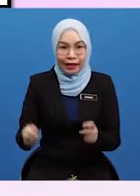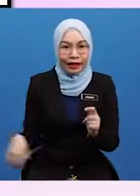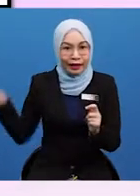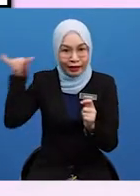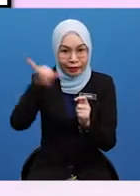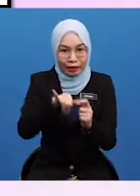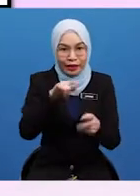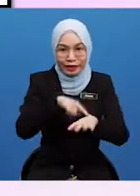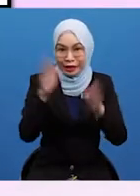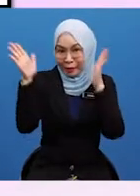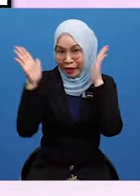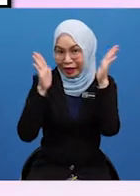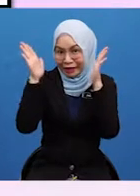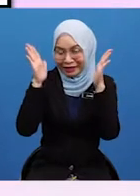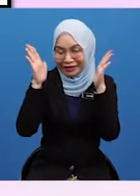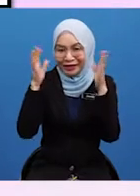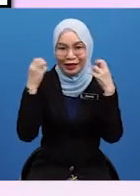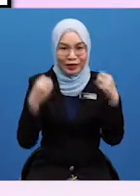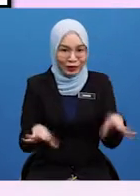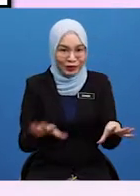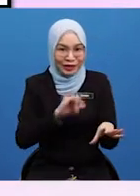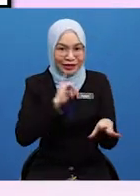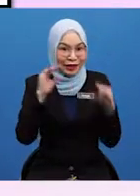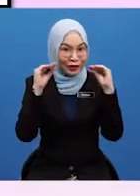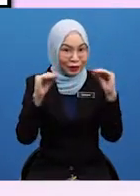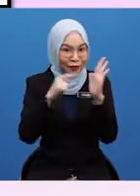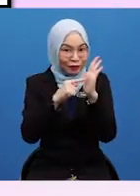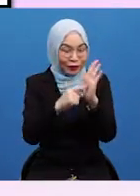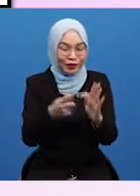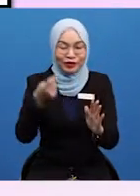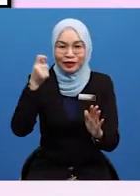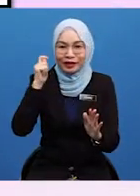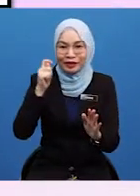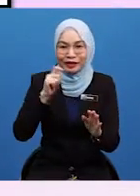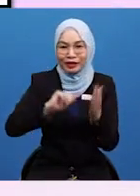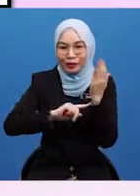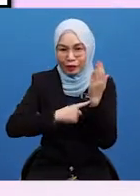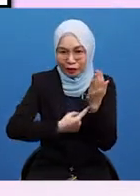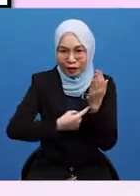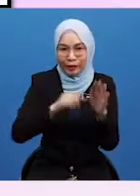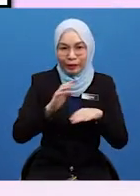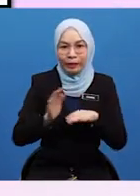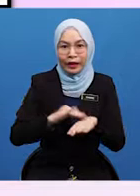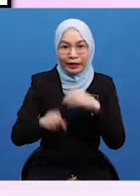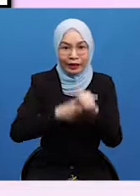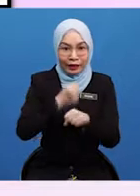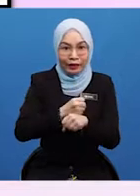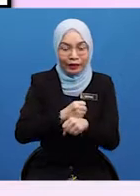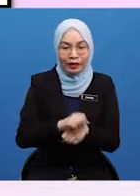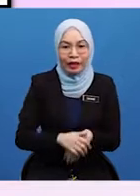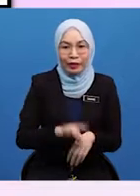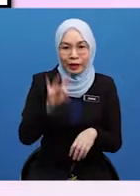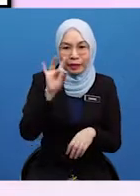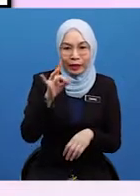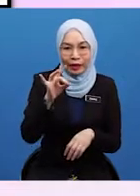di Malaysia yang bermula pada tahun 1876 hingga tahun